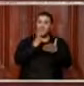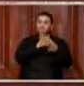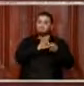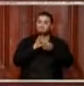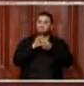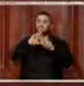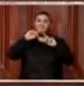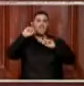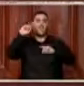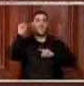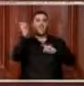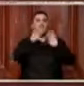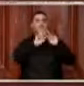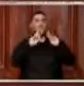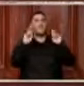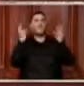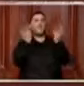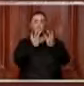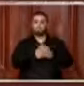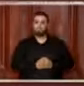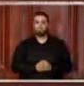العالم،